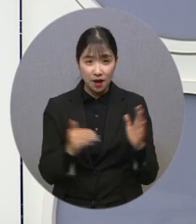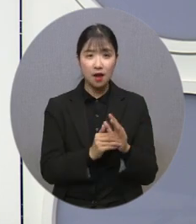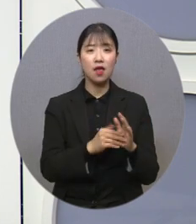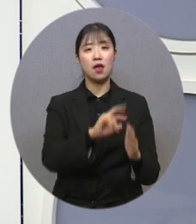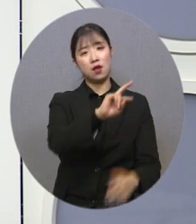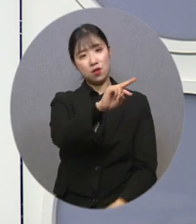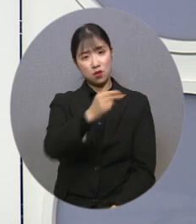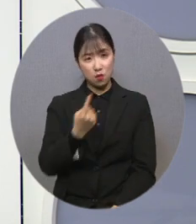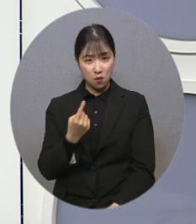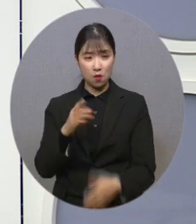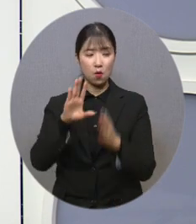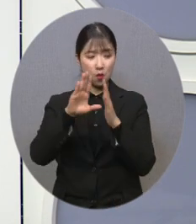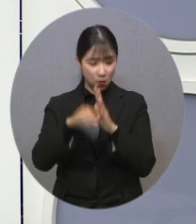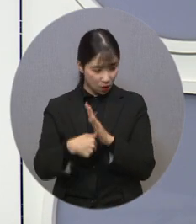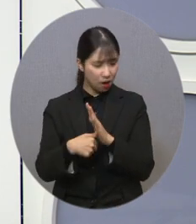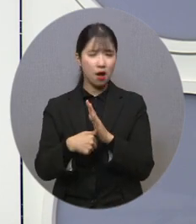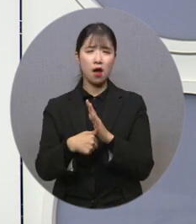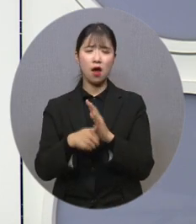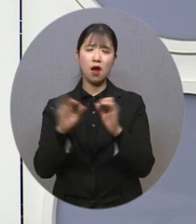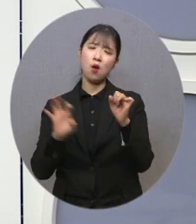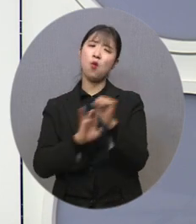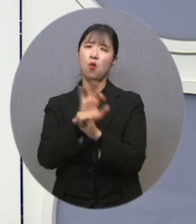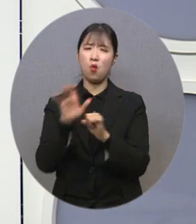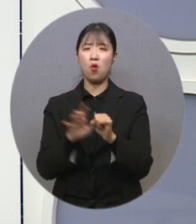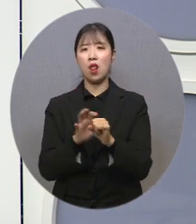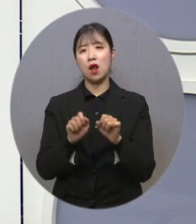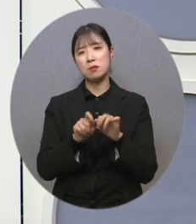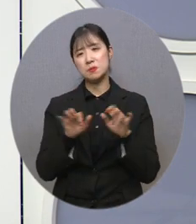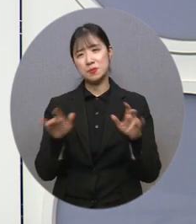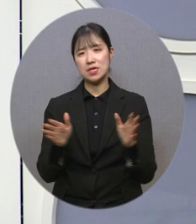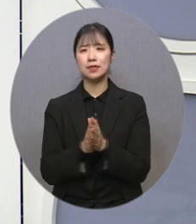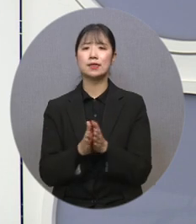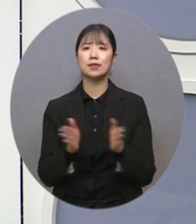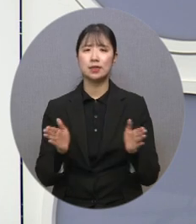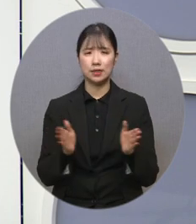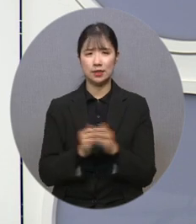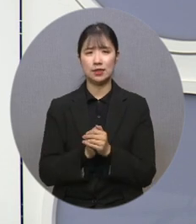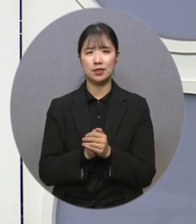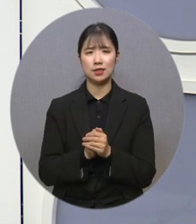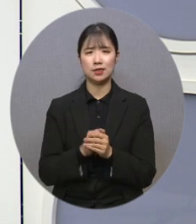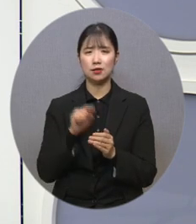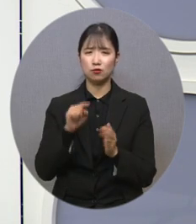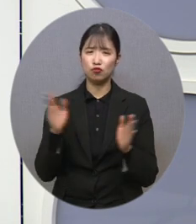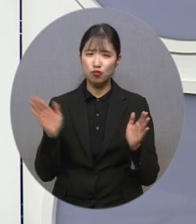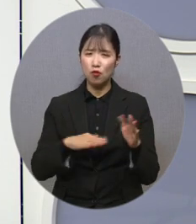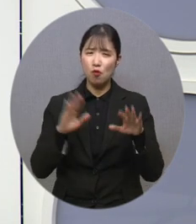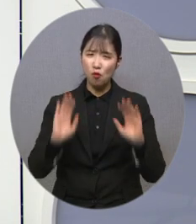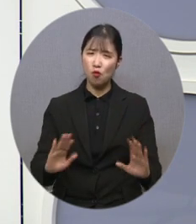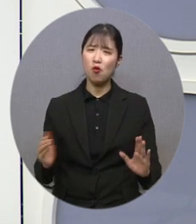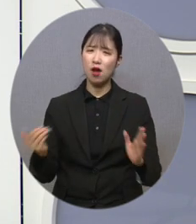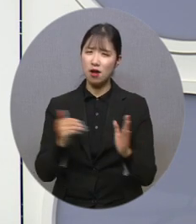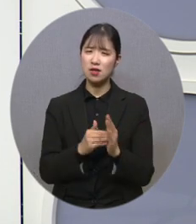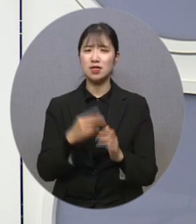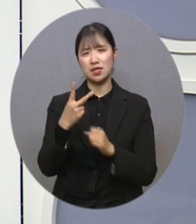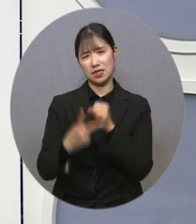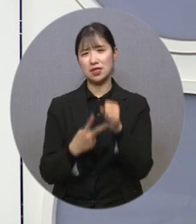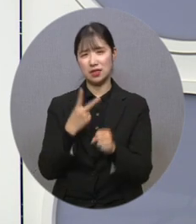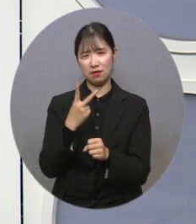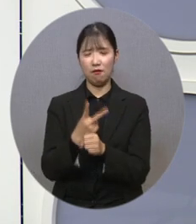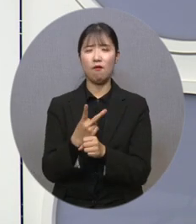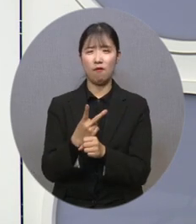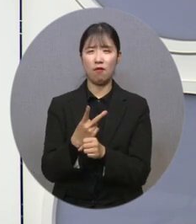오고 돌아오는 시점쯤에 코로나가 창궐을 했어요. 아유. 그로부터 오늘까지